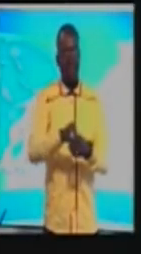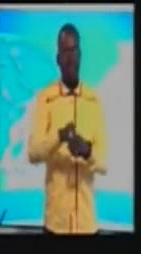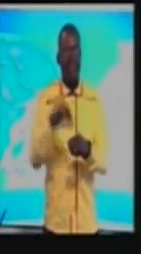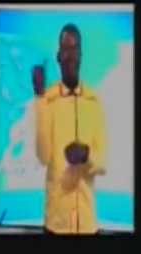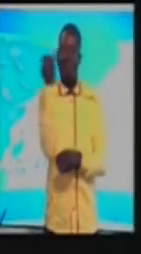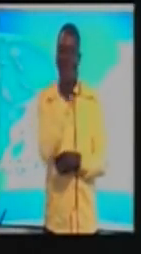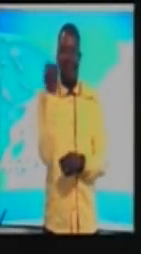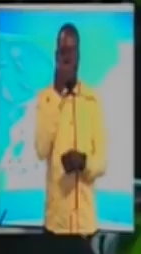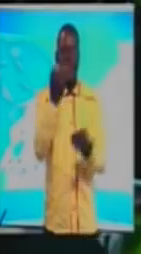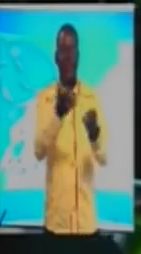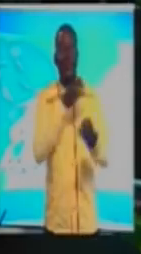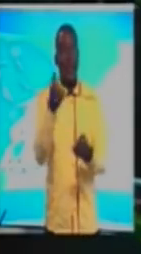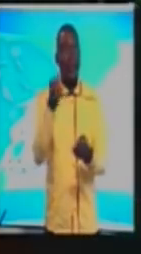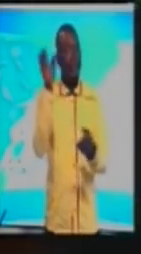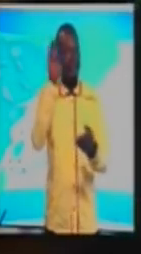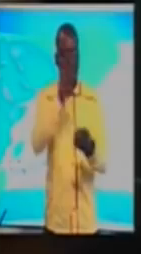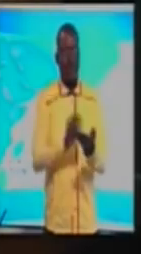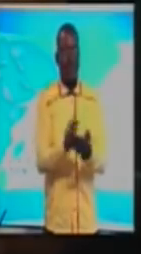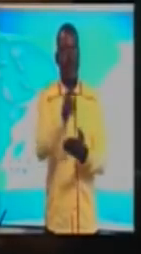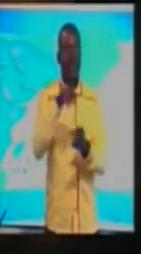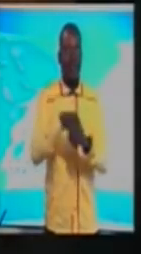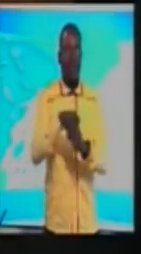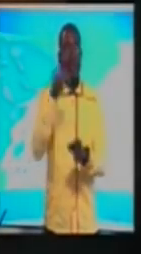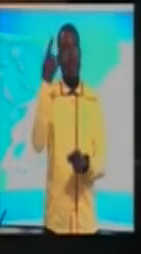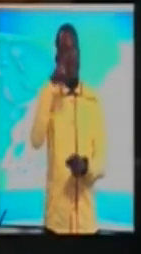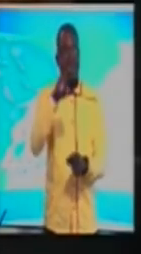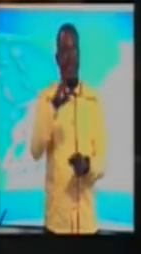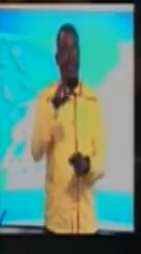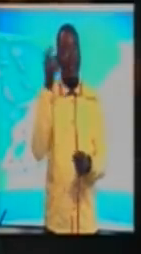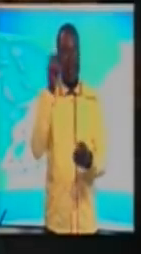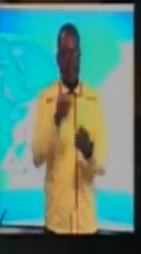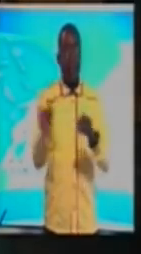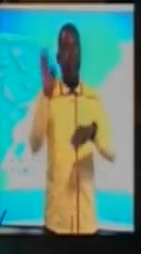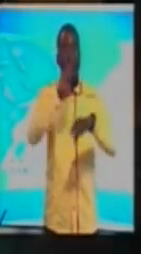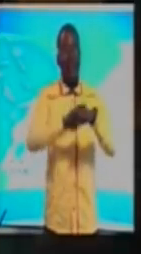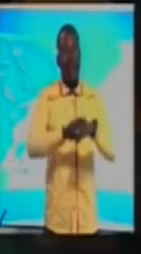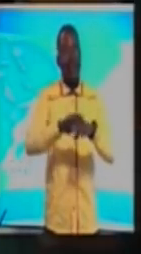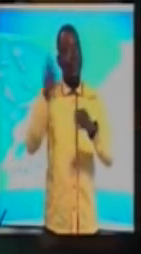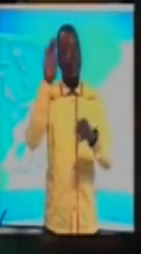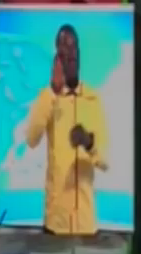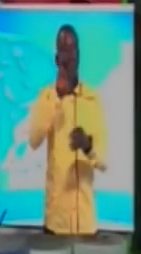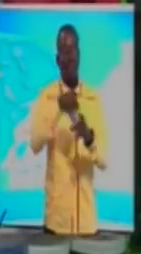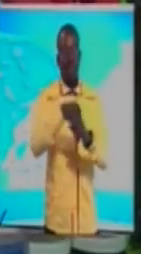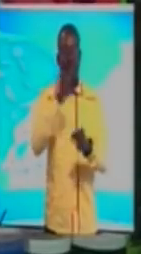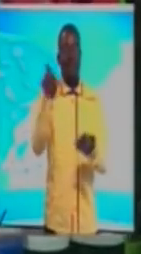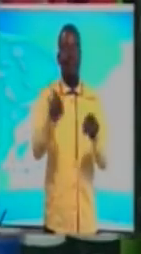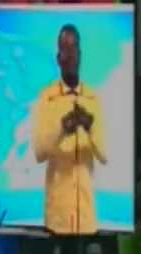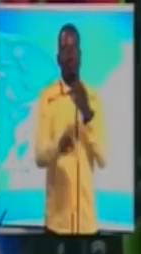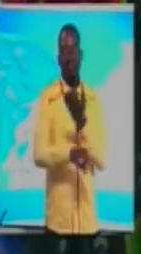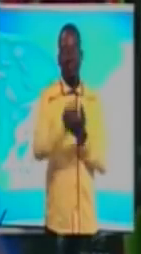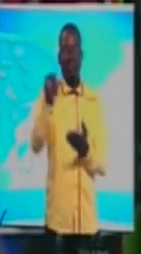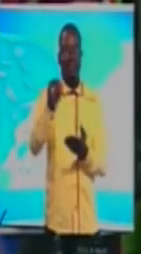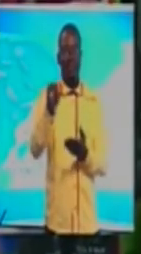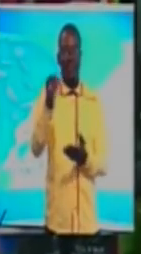fait joli. Tu n'as pas besoin de mettre crayon. Toi-même, il faut constater. C'est comme si on avait appliqué du crayon, tout simplement, c'est tout. Et ce sont des faux